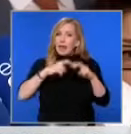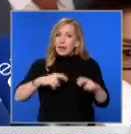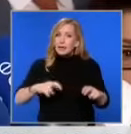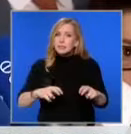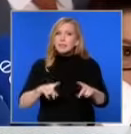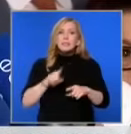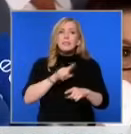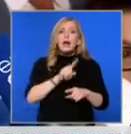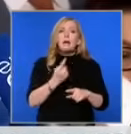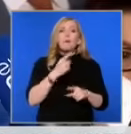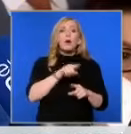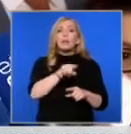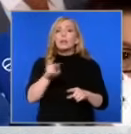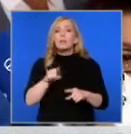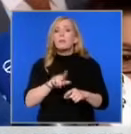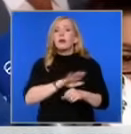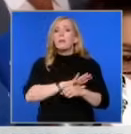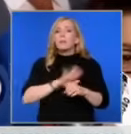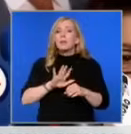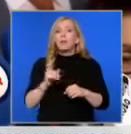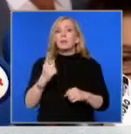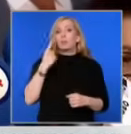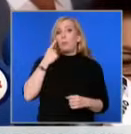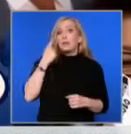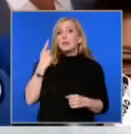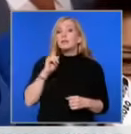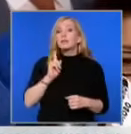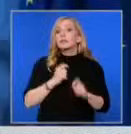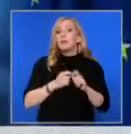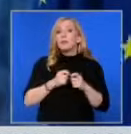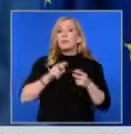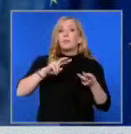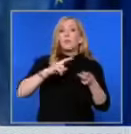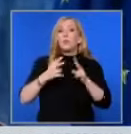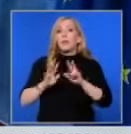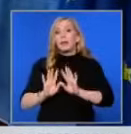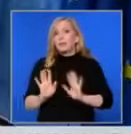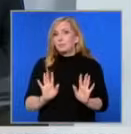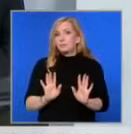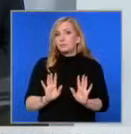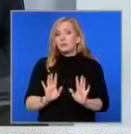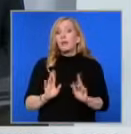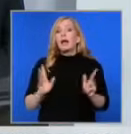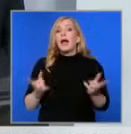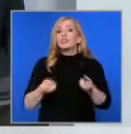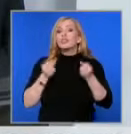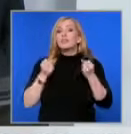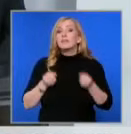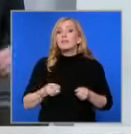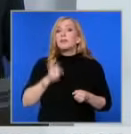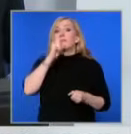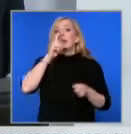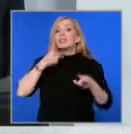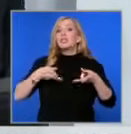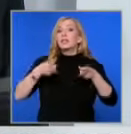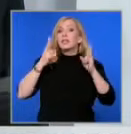там, където имаме абсолютно единомислие, да се правят някакви промени. Борисов обясни и как ще се взимат предстоящите